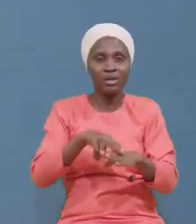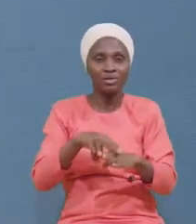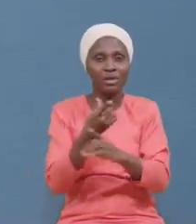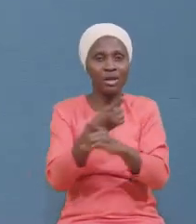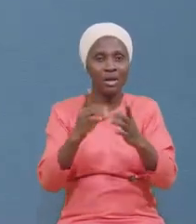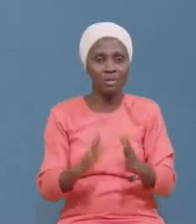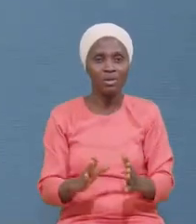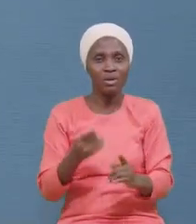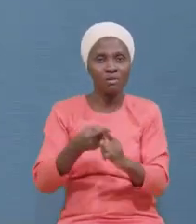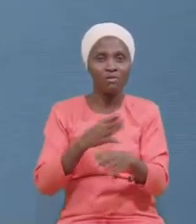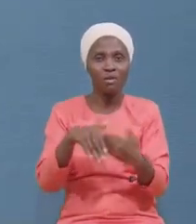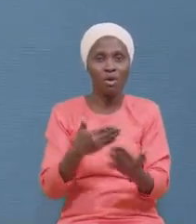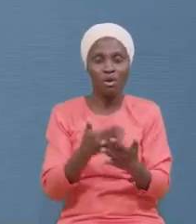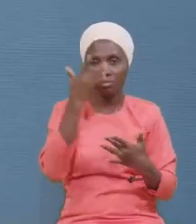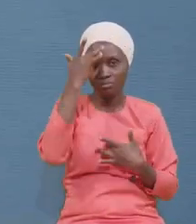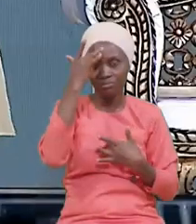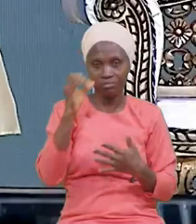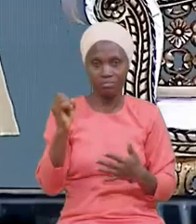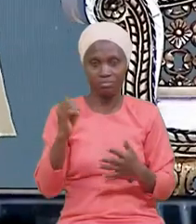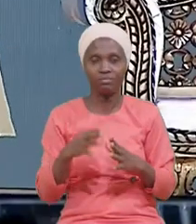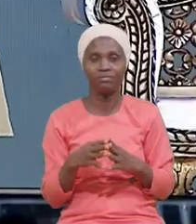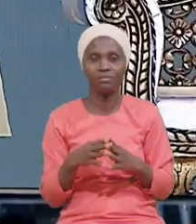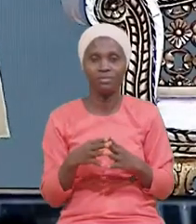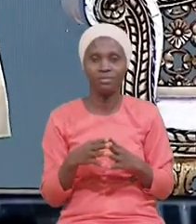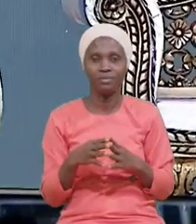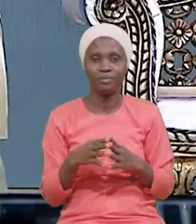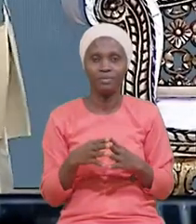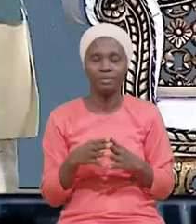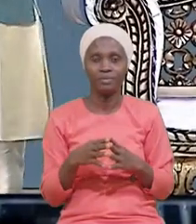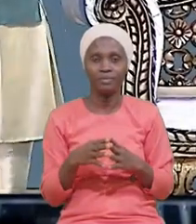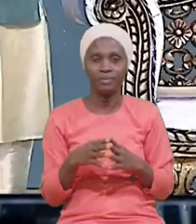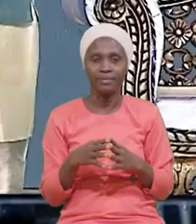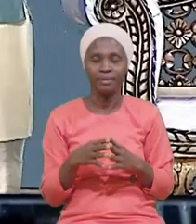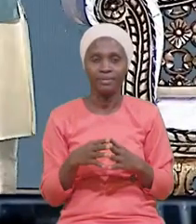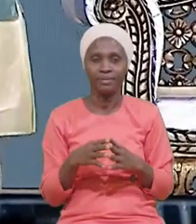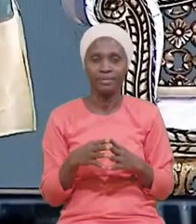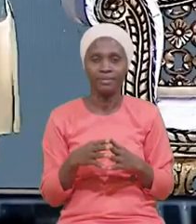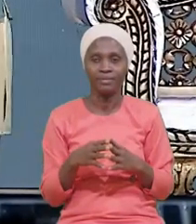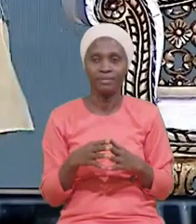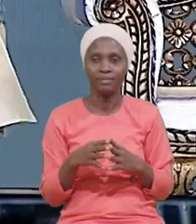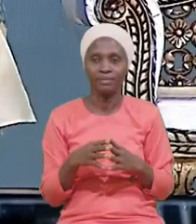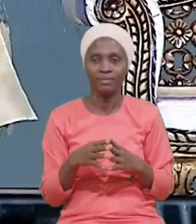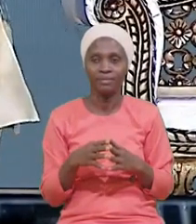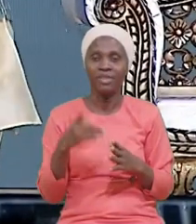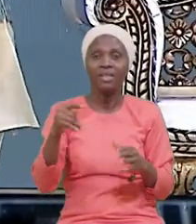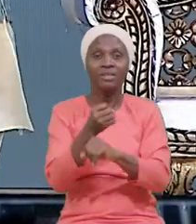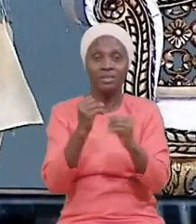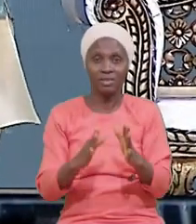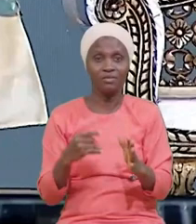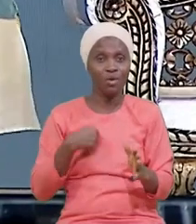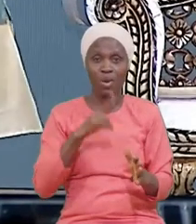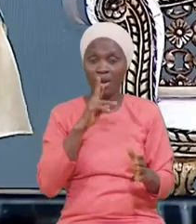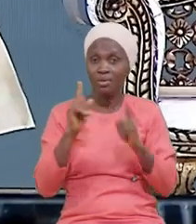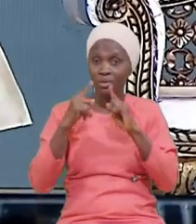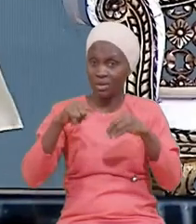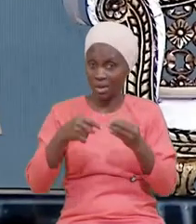all sicknesses. Sakala rogamula nundi prakrutika teetamaina reetilo vidudala ichchuvadu. The Savior we are talking about.